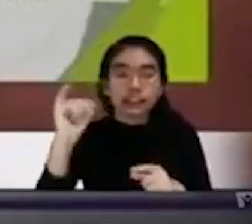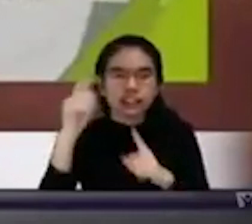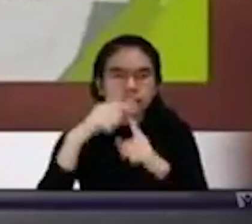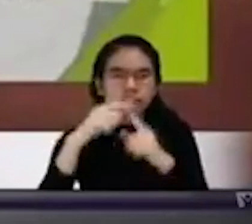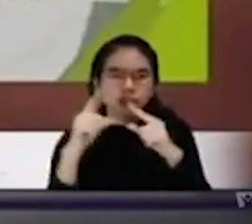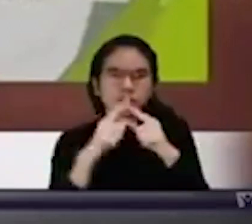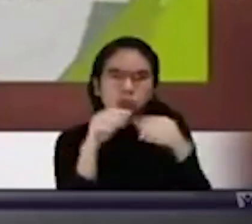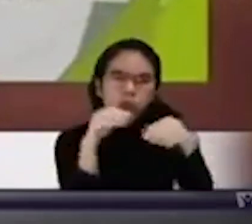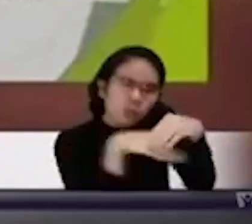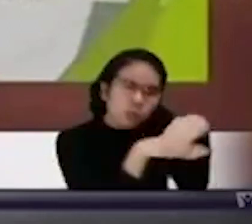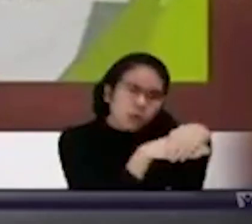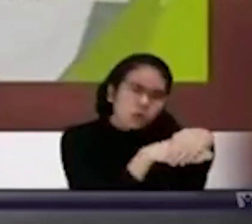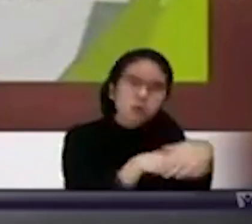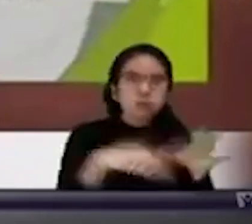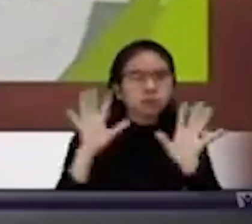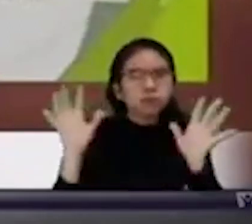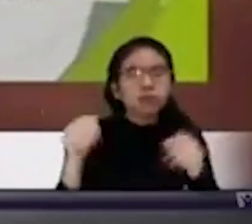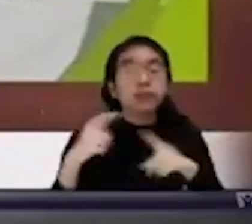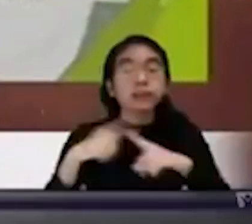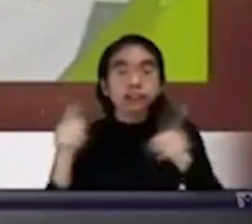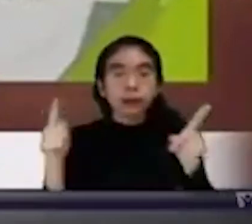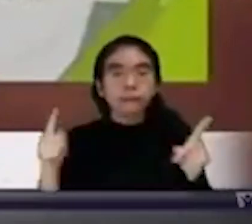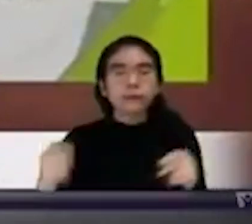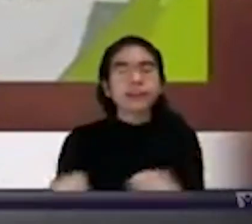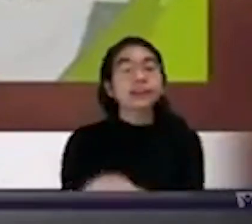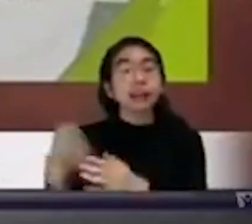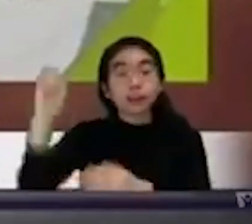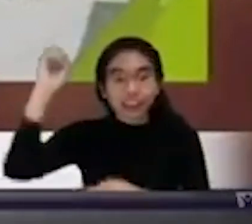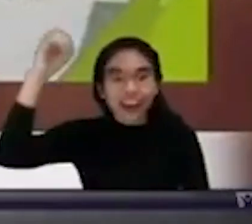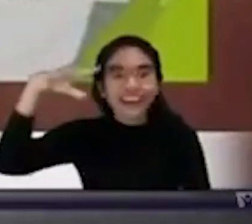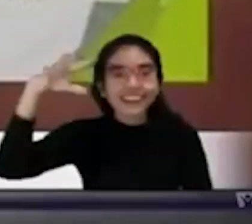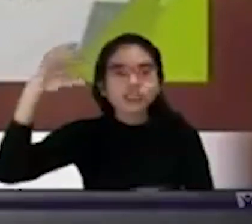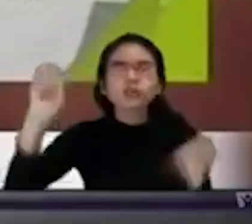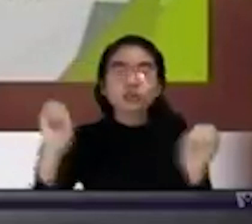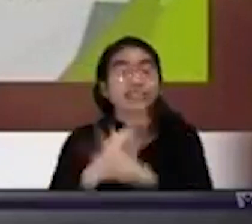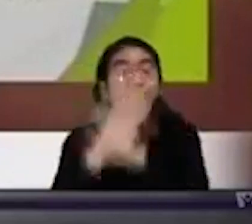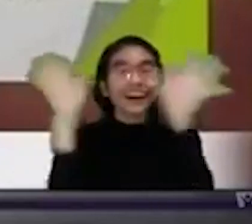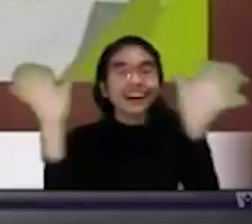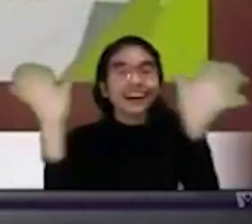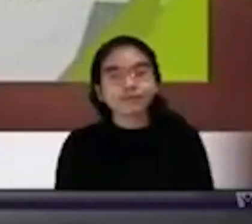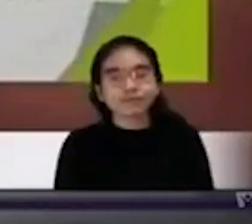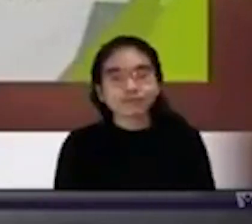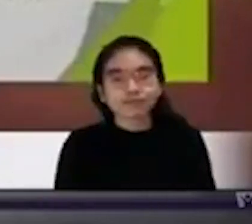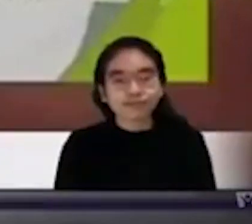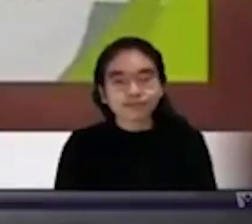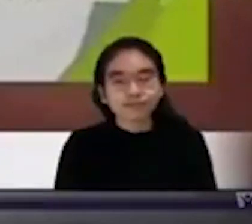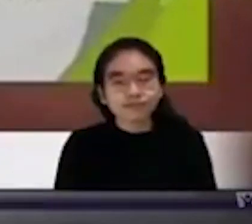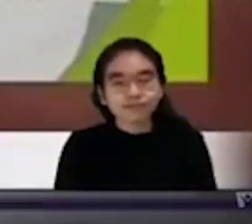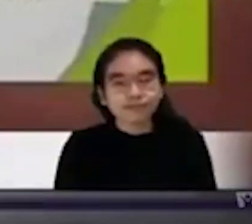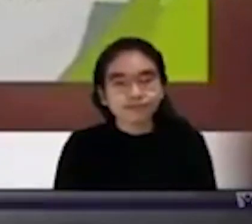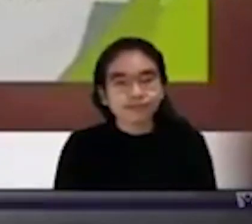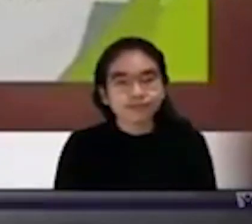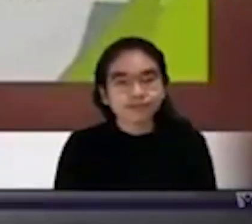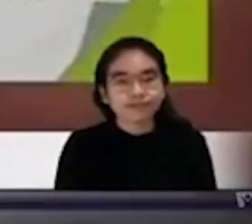orang di dalam rumah itu. Demikianlah hendaknya terangmu bercahaya di depan orang,